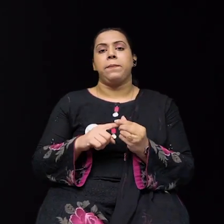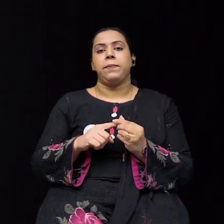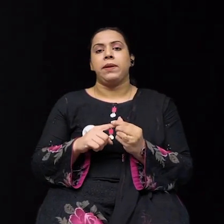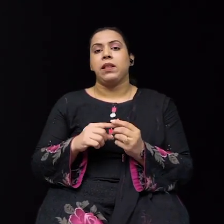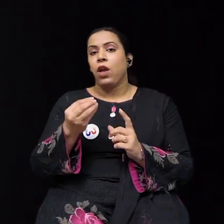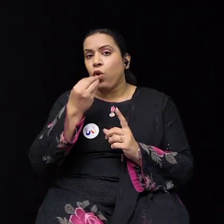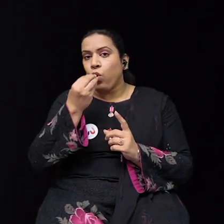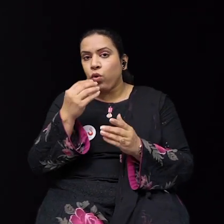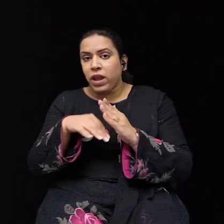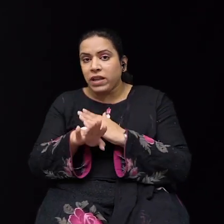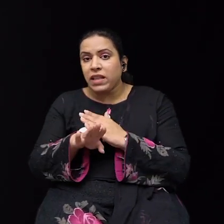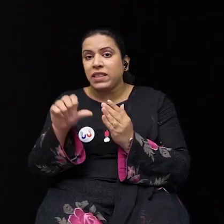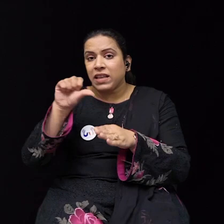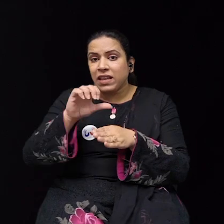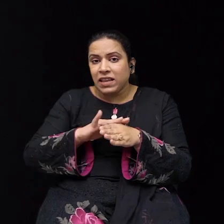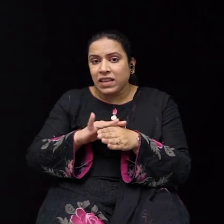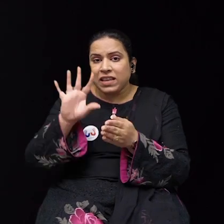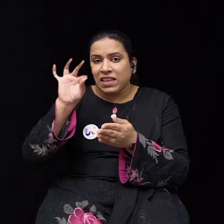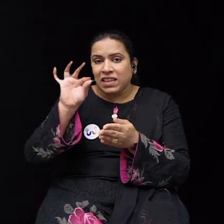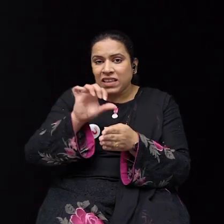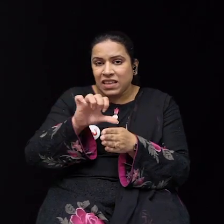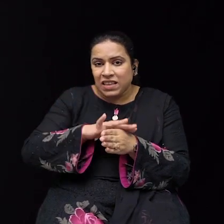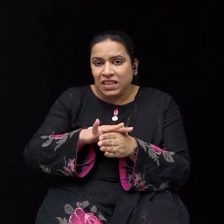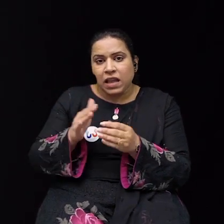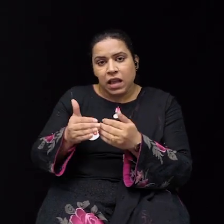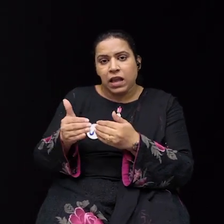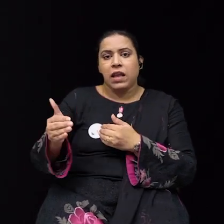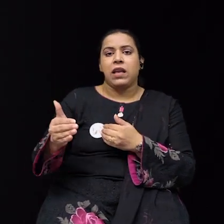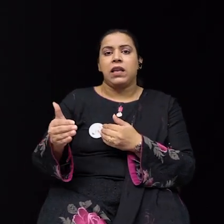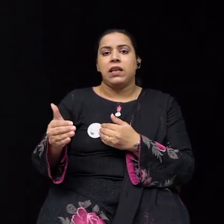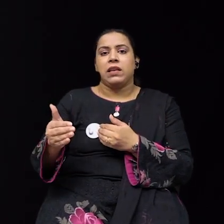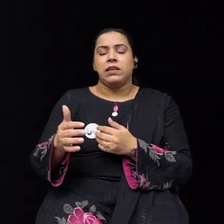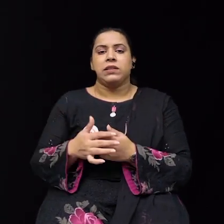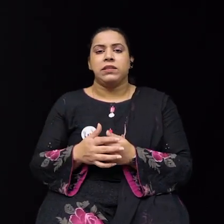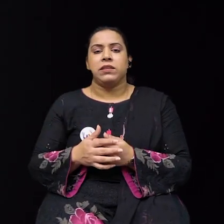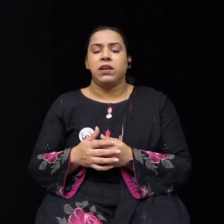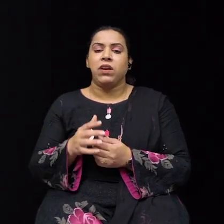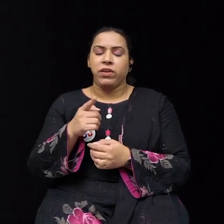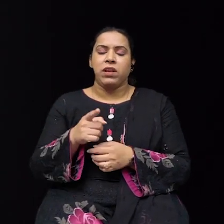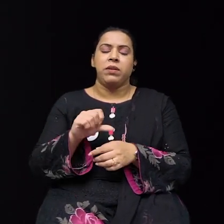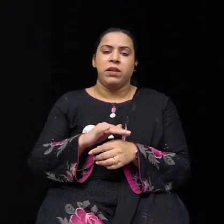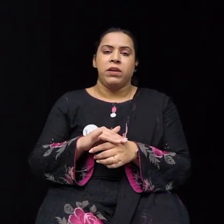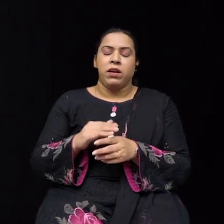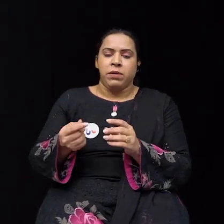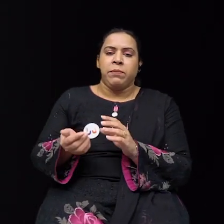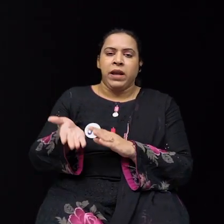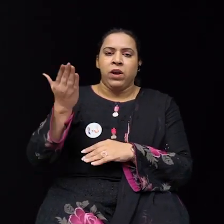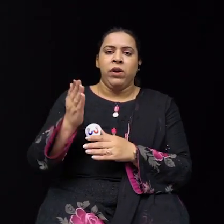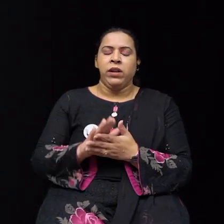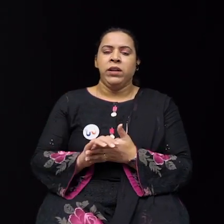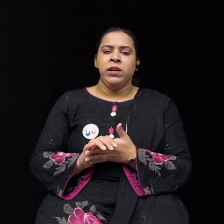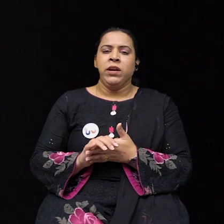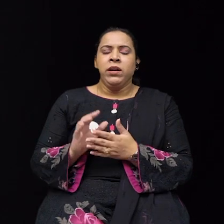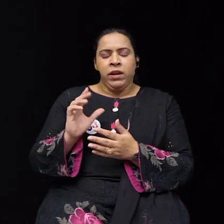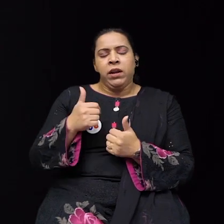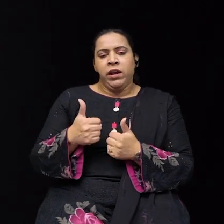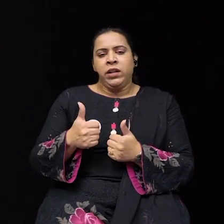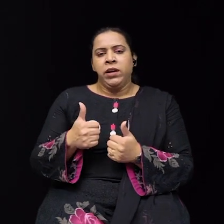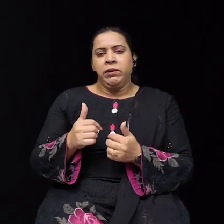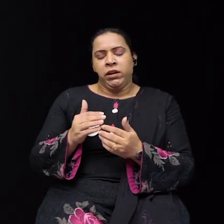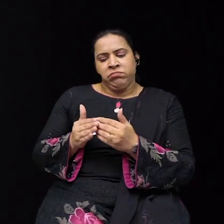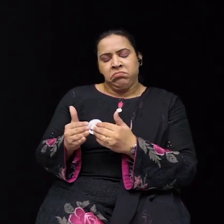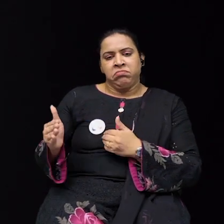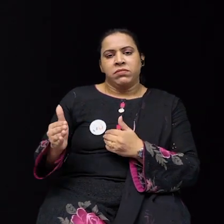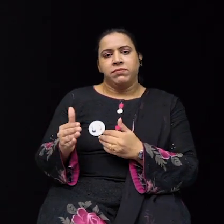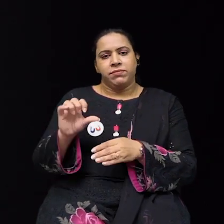खुराक के अंदर घी, तेल, इनसे जितना परहेज़ करेंगे उतना बेहतर। वैसे भी अब घी तेल बहुत महंगा हो गया इस मुल्क में, तो इसलिए बेहतर यही है कि उससे